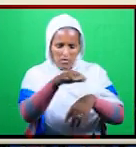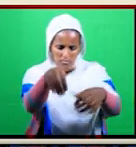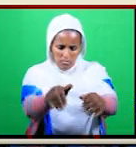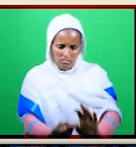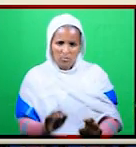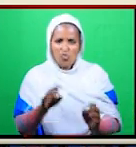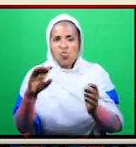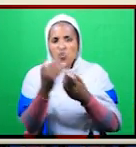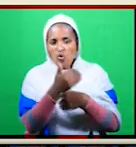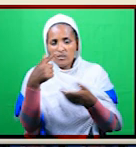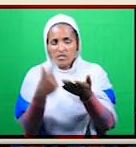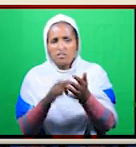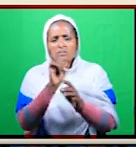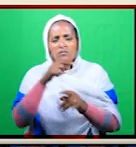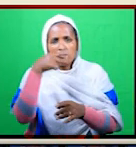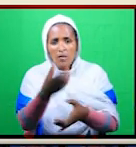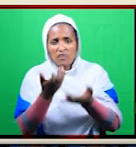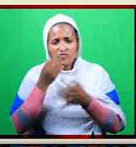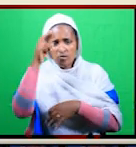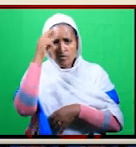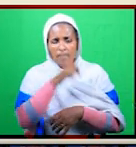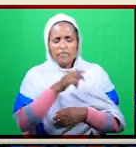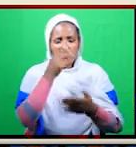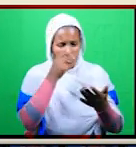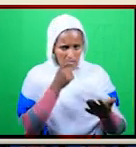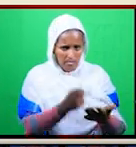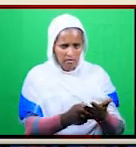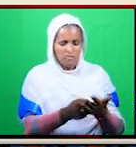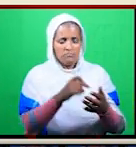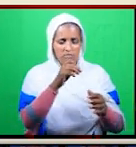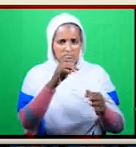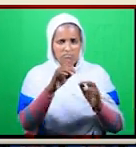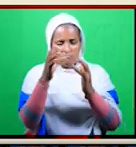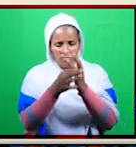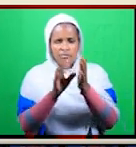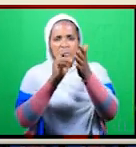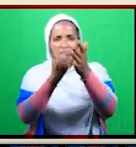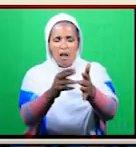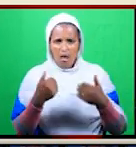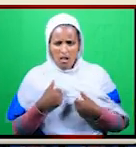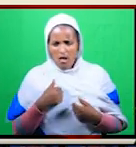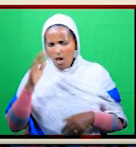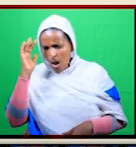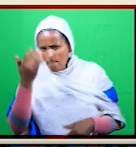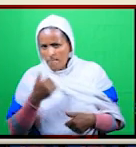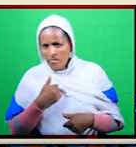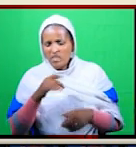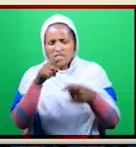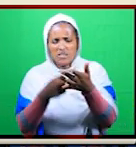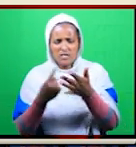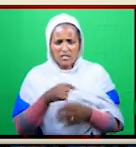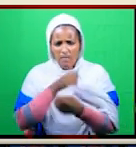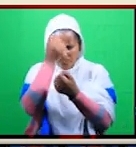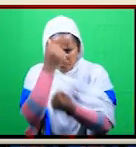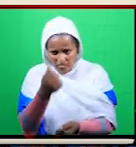አንድ ላይ እንዲቀበሩ ሆነዋል። ስለዚህ ምን ለማለት ነው? ደግ የሆነው አራያ የሆነው ትዳርም አለ፣ ያም አለ። ስለዚህ